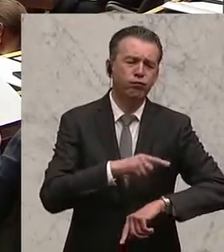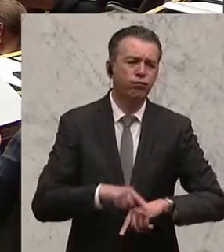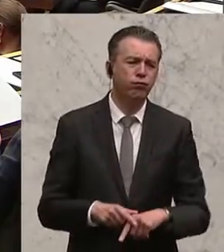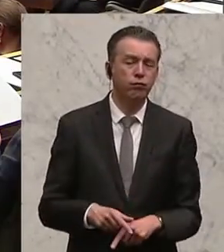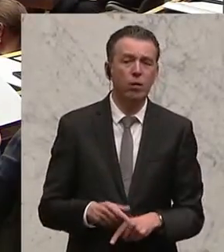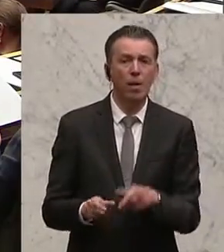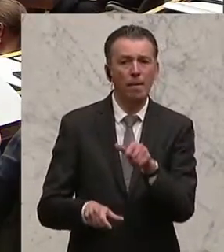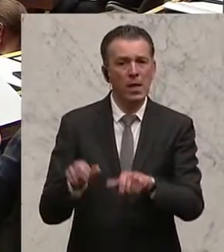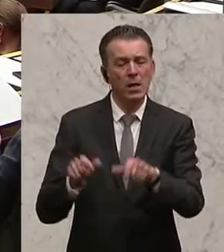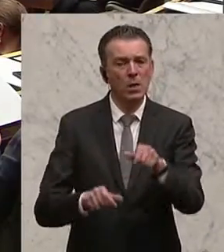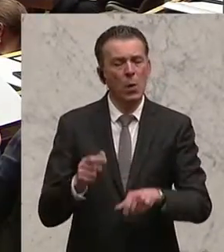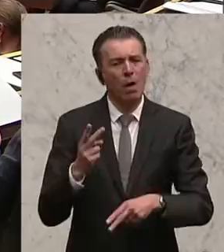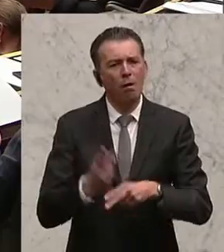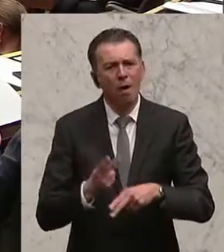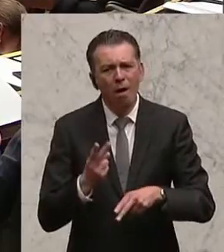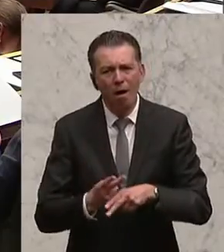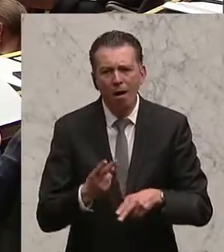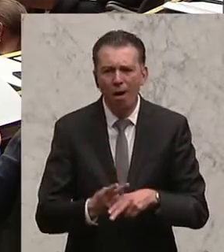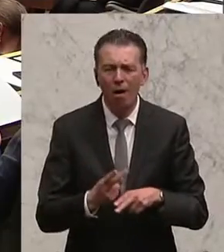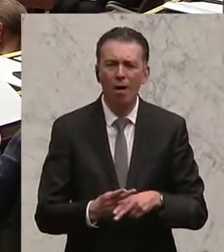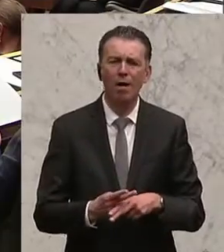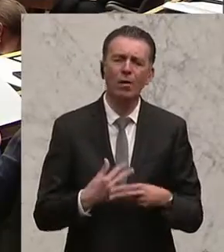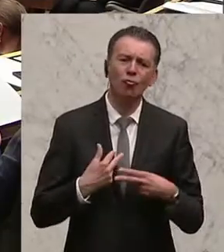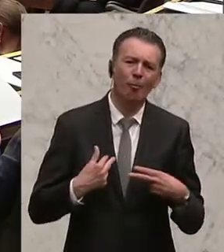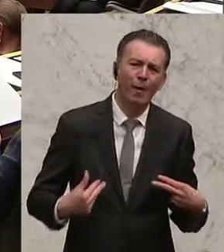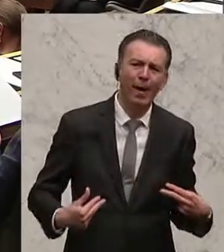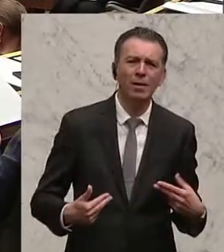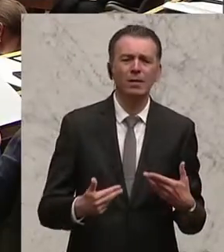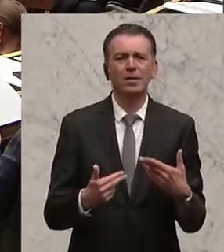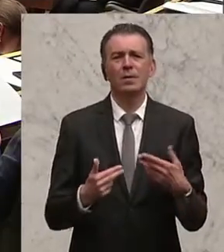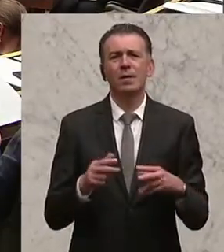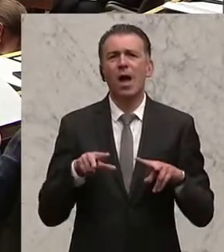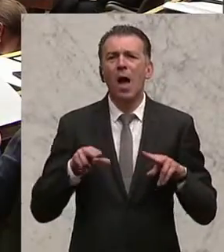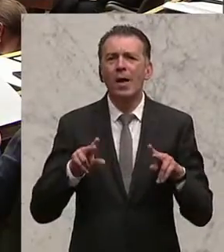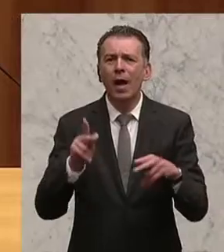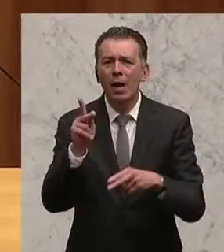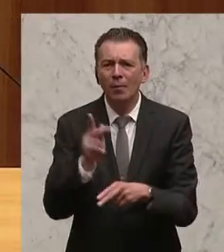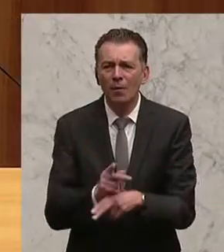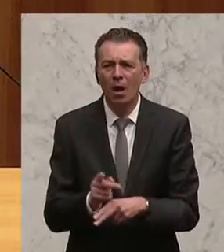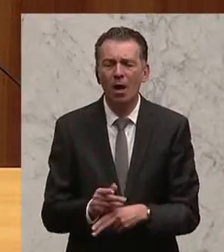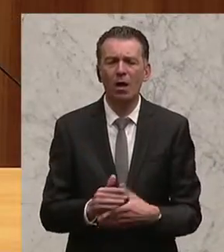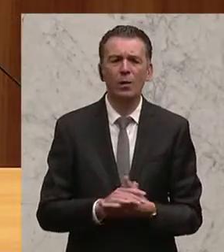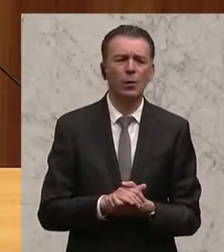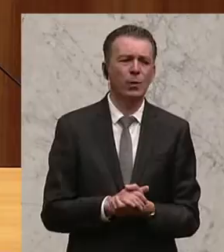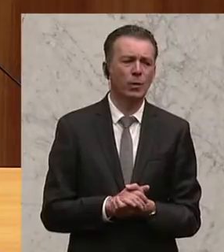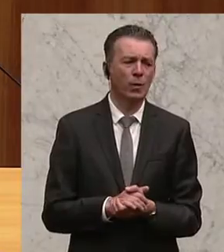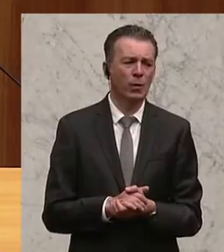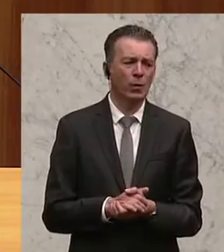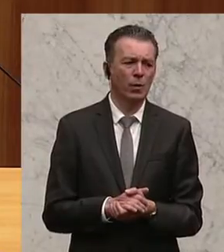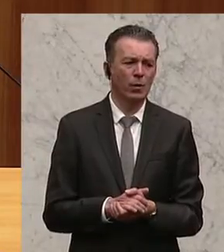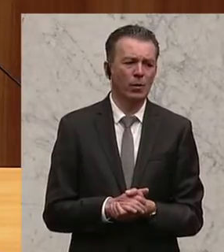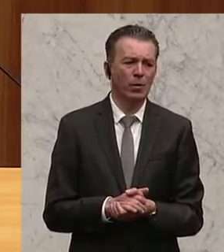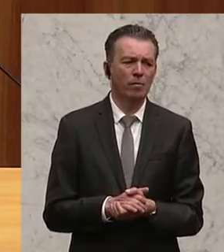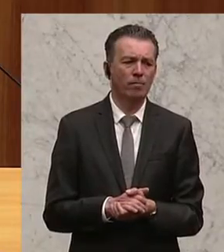sehr schwerkranke Menschen, für Menschen, die unter Schmerzen leiden, für Krebskranke. Und